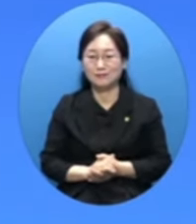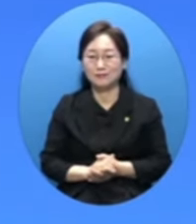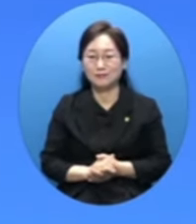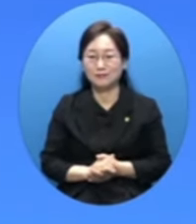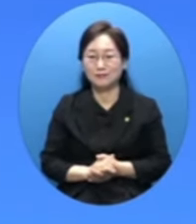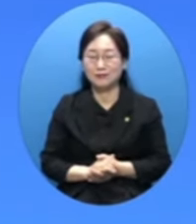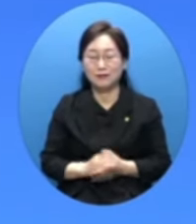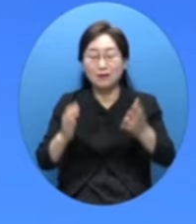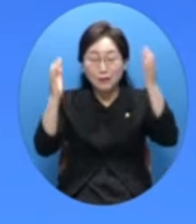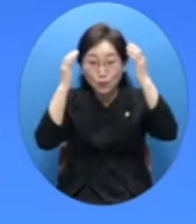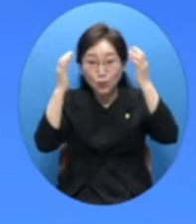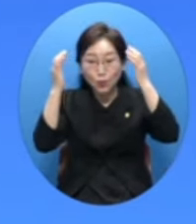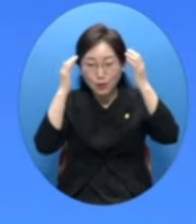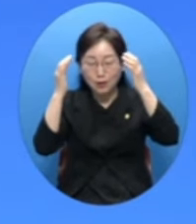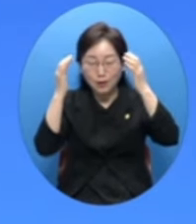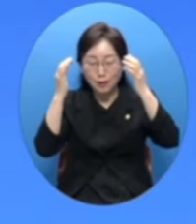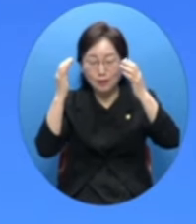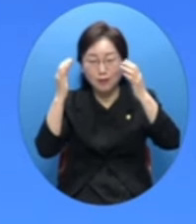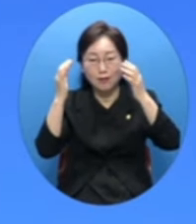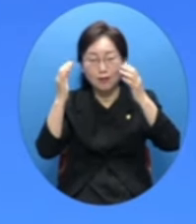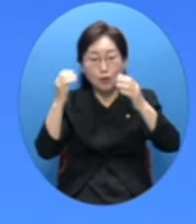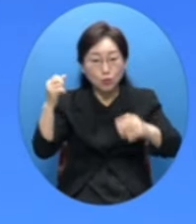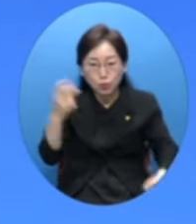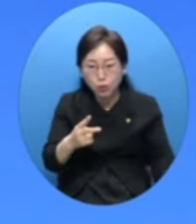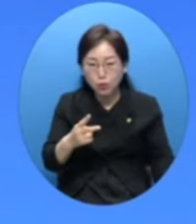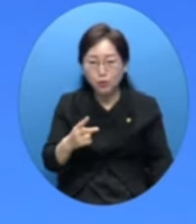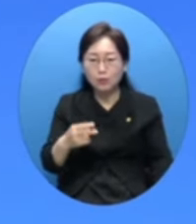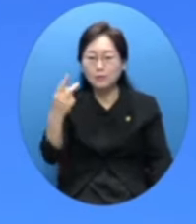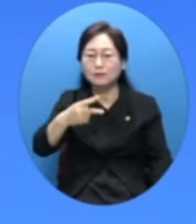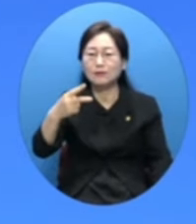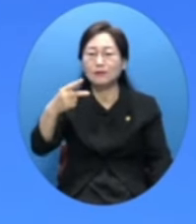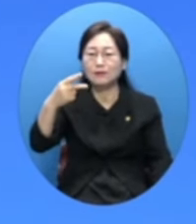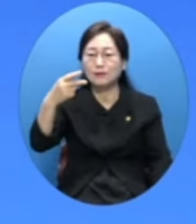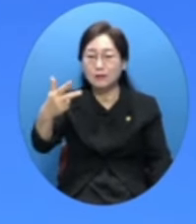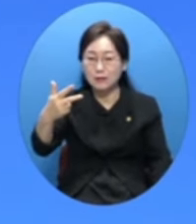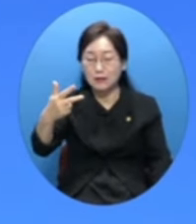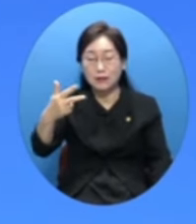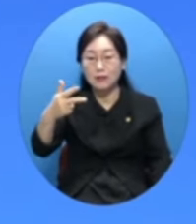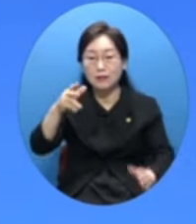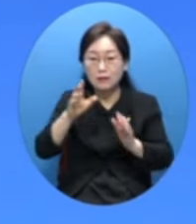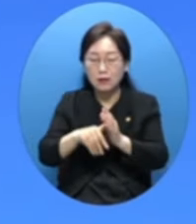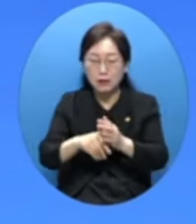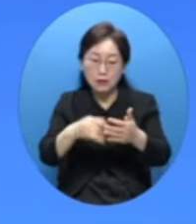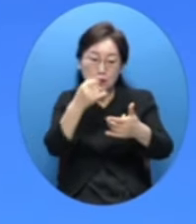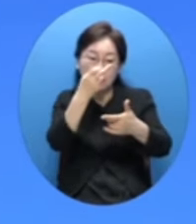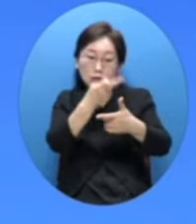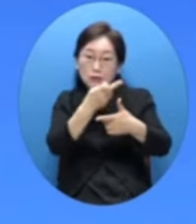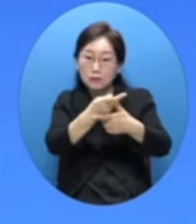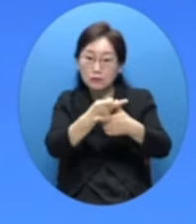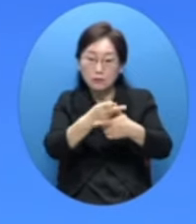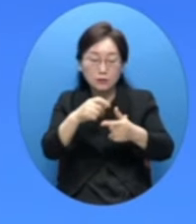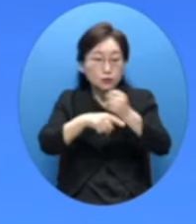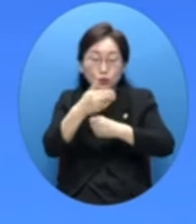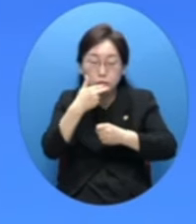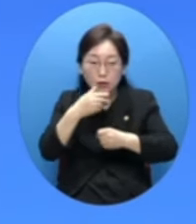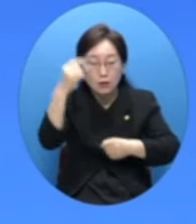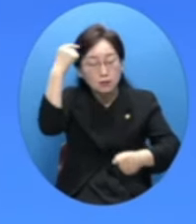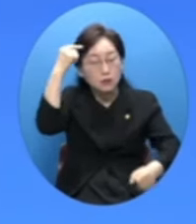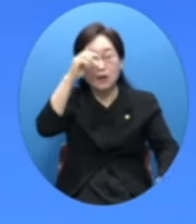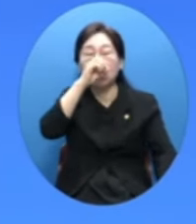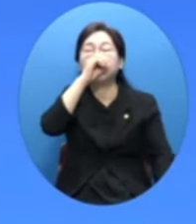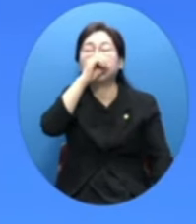근데 고난을 넘어 또 고난으로 2007년 첫째 아들이 월요일 모일병으로 갑자기 혼수상태에 빠져서 19일